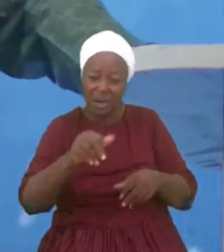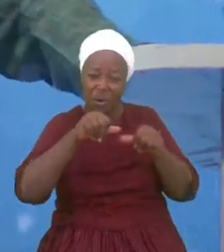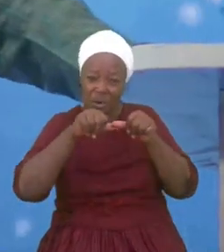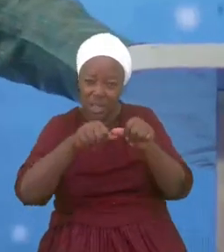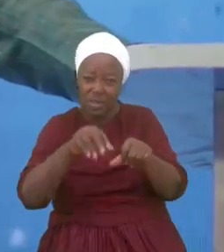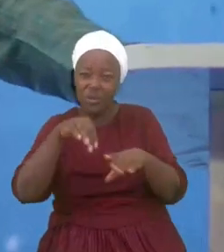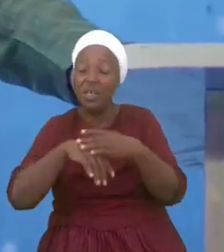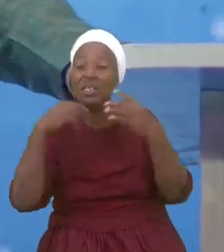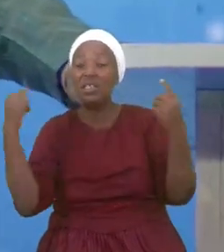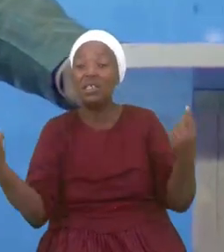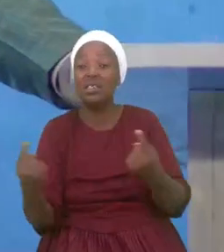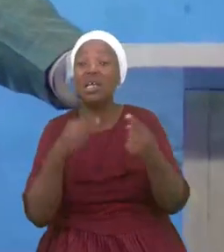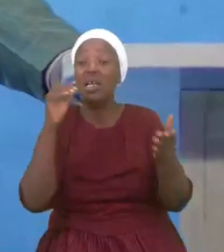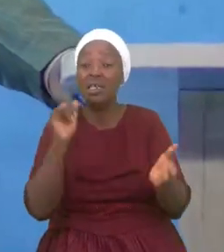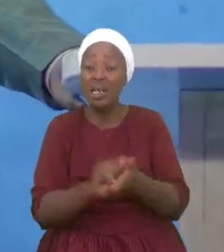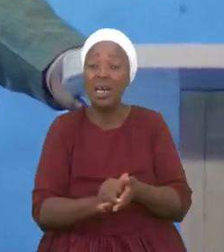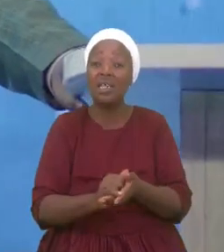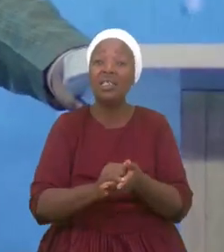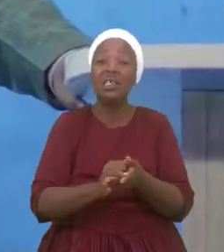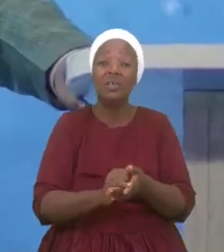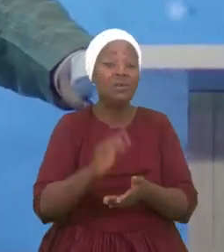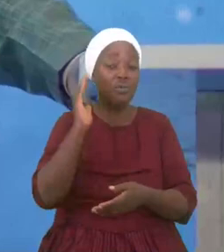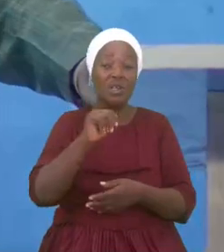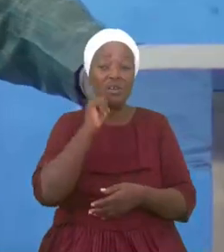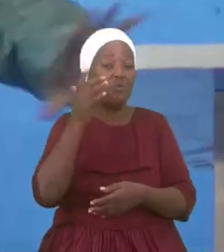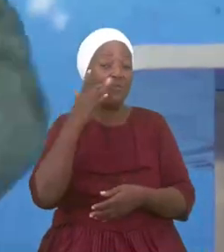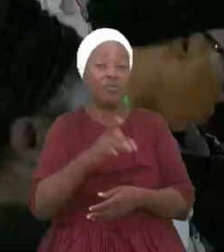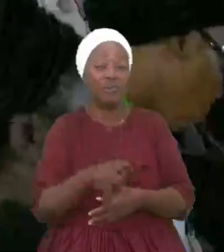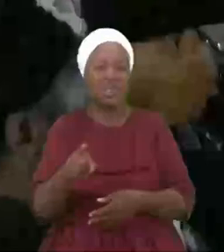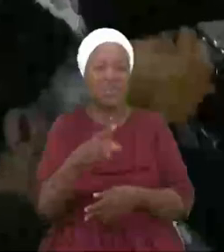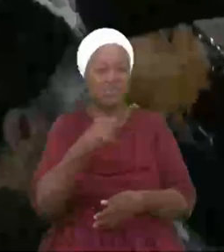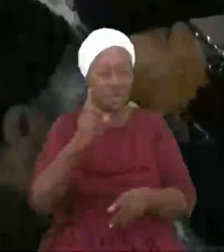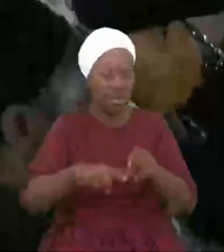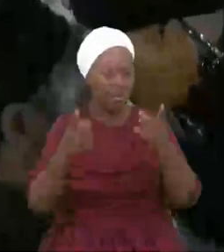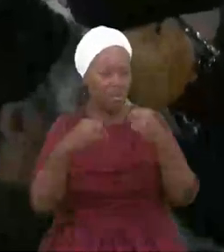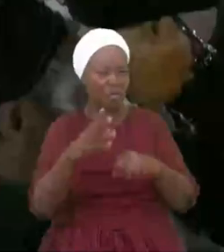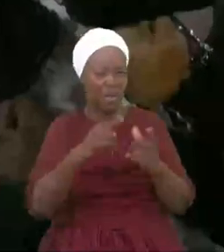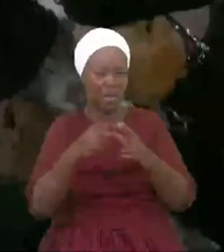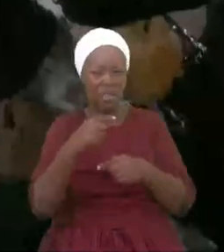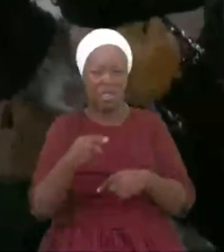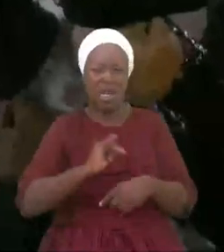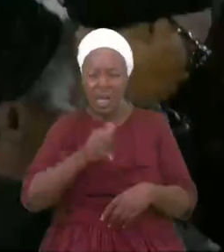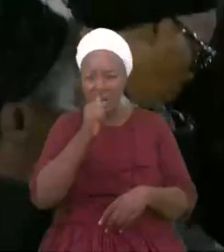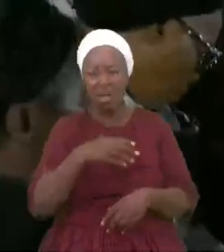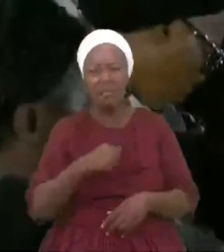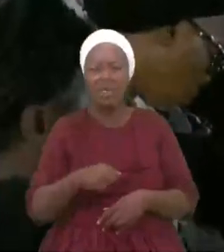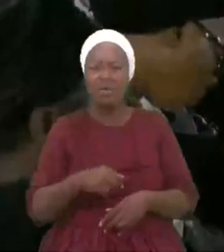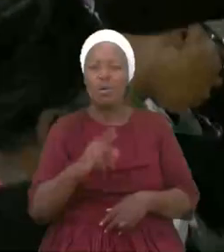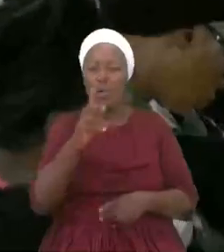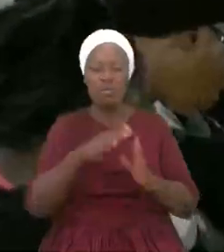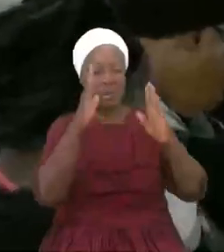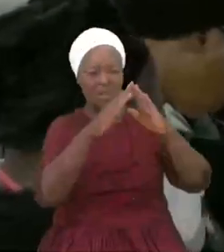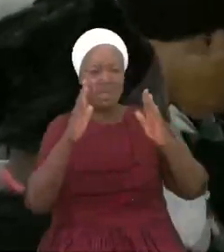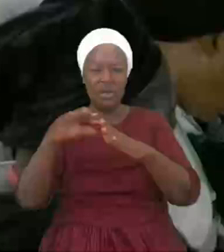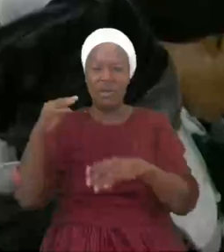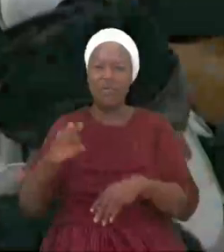s'infiltrer à Sion et continuer dans le péché que cela ne va pas les